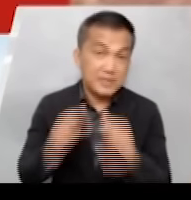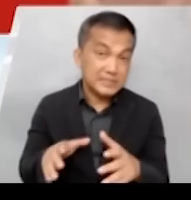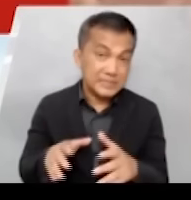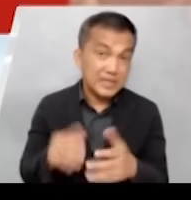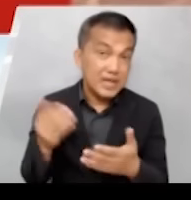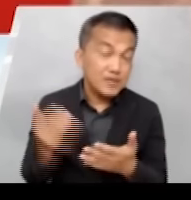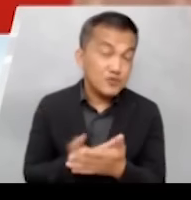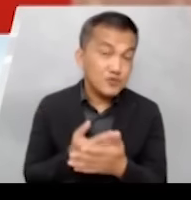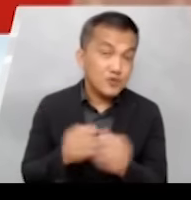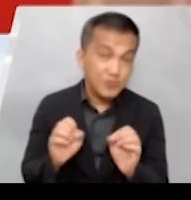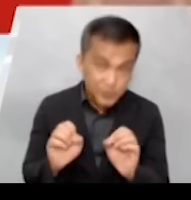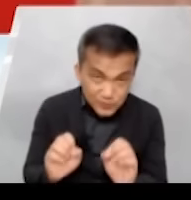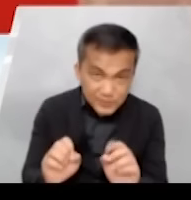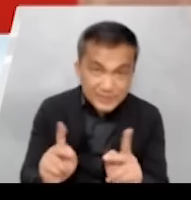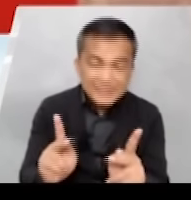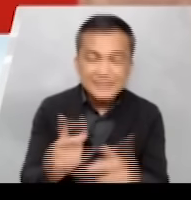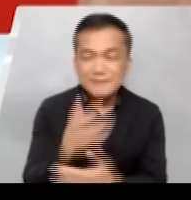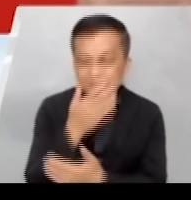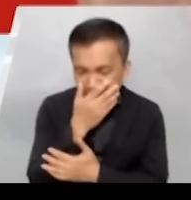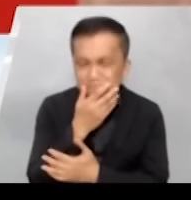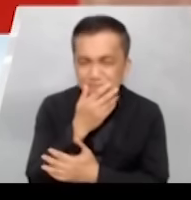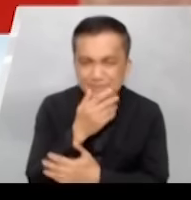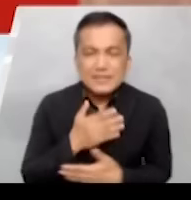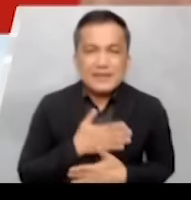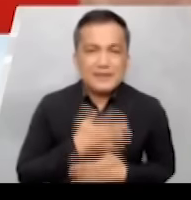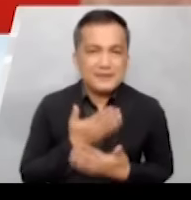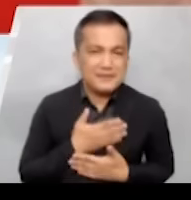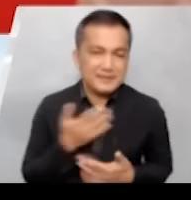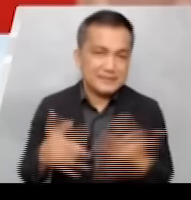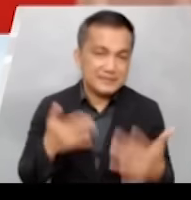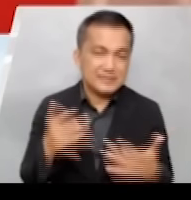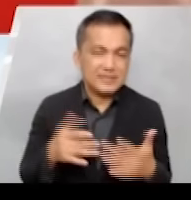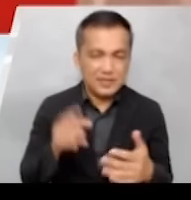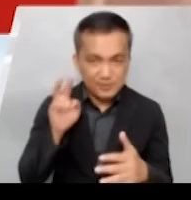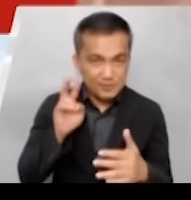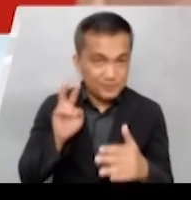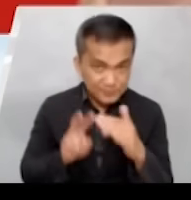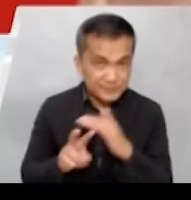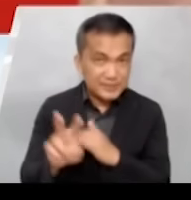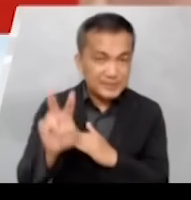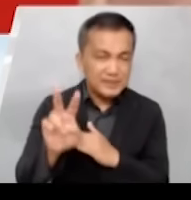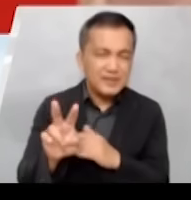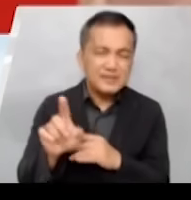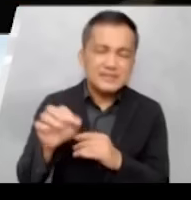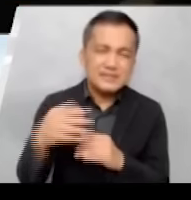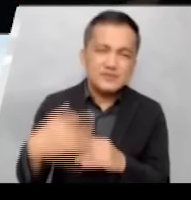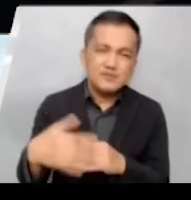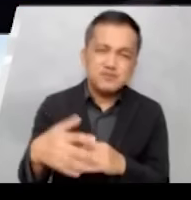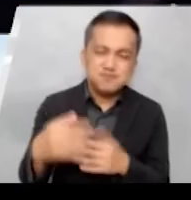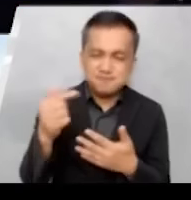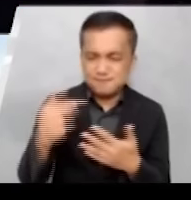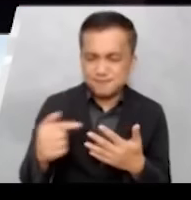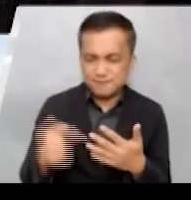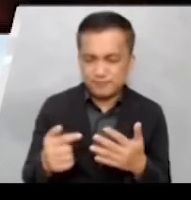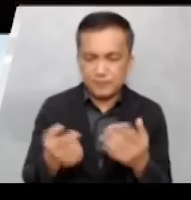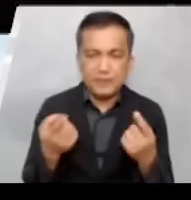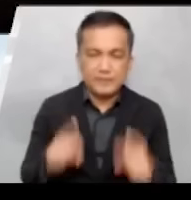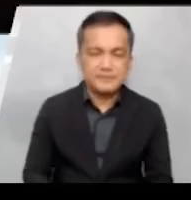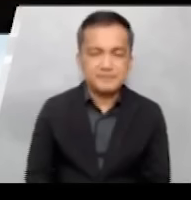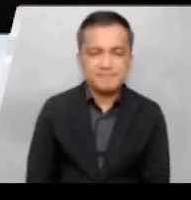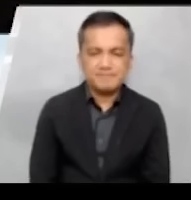And I'm just very, very excited and looking forward sa mga mangyayari pa. Ayon kay